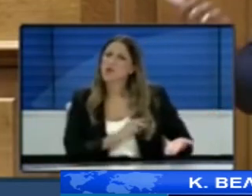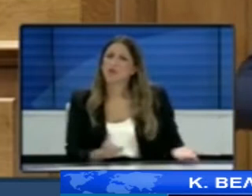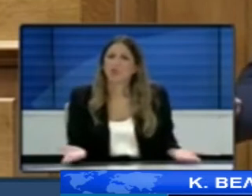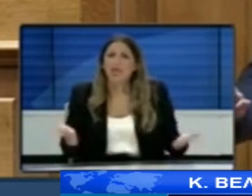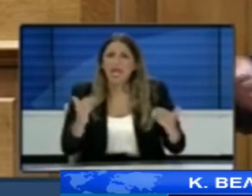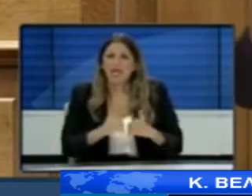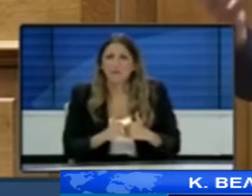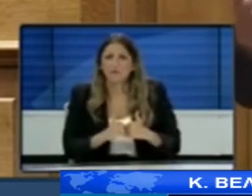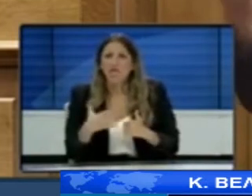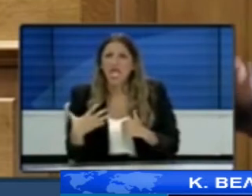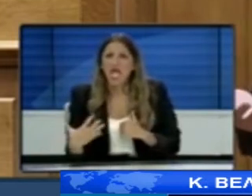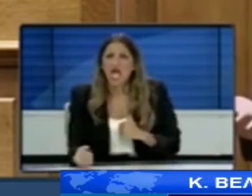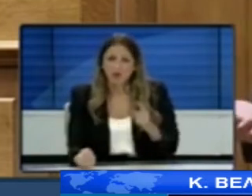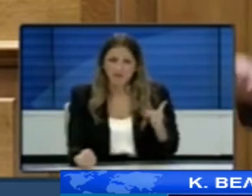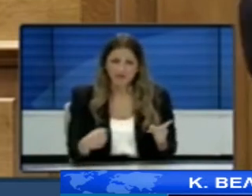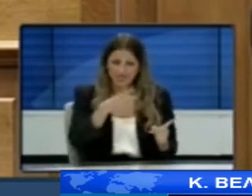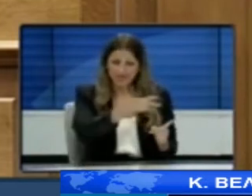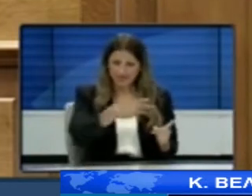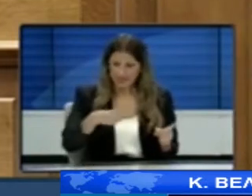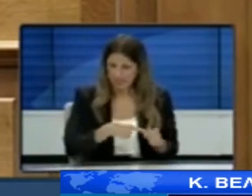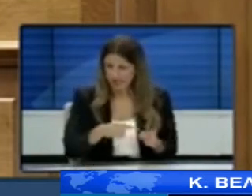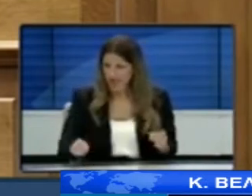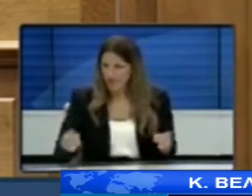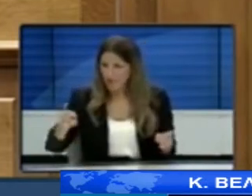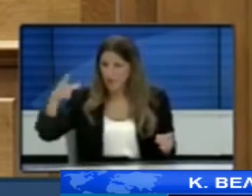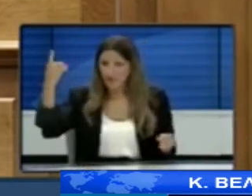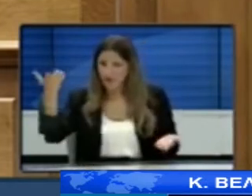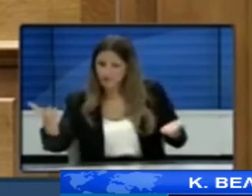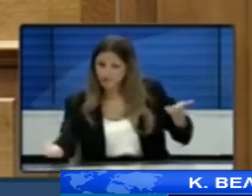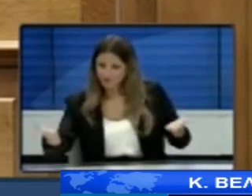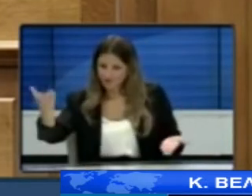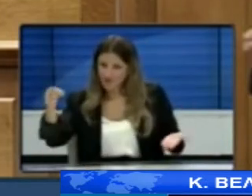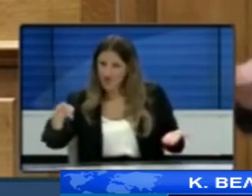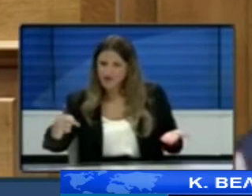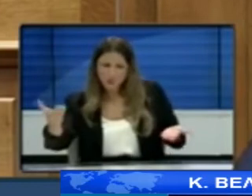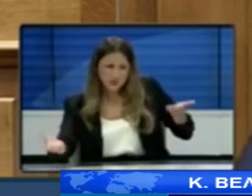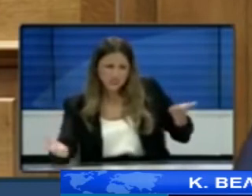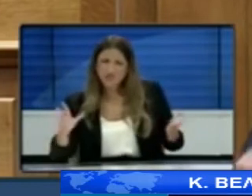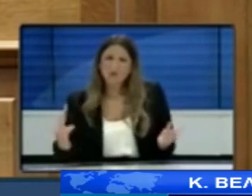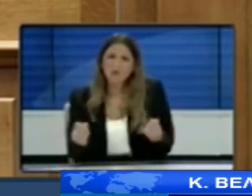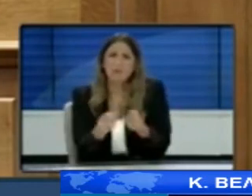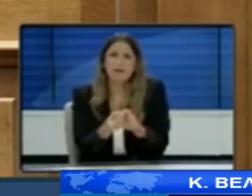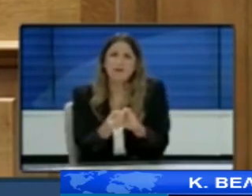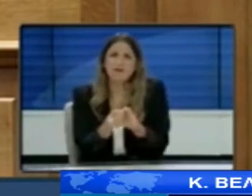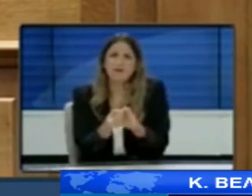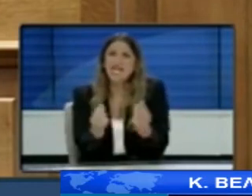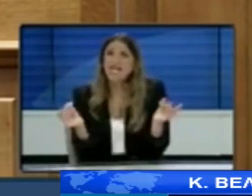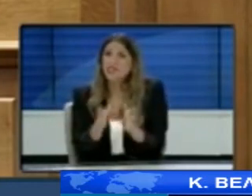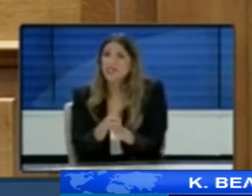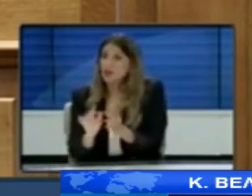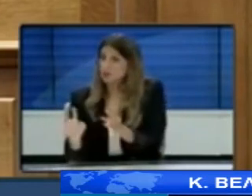η παράταξη του Κωνσταντίνου Καραμαλή, να ομιλεί για το μη χειρον βέλτιστον. Είστε οι καλύτεροι, μην αναφέρεστε σε